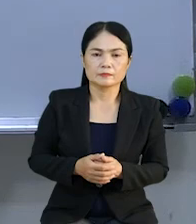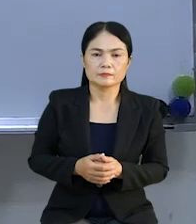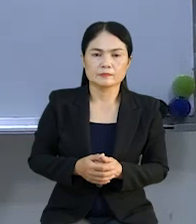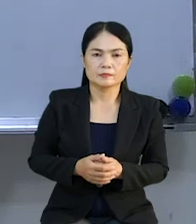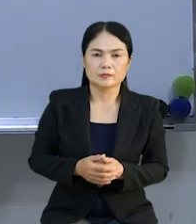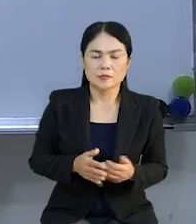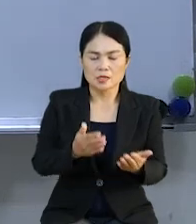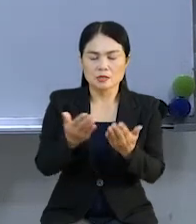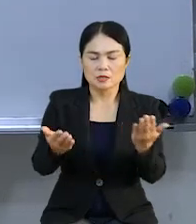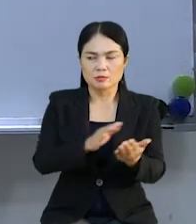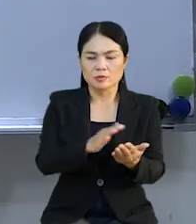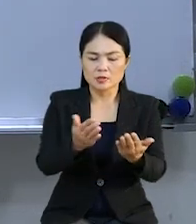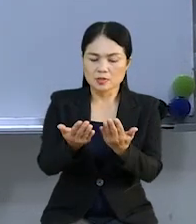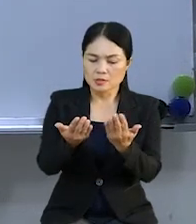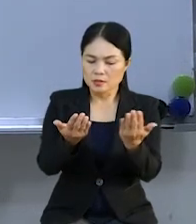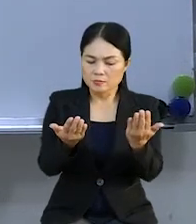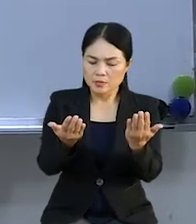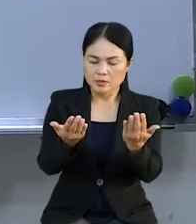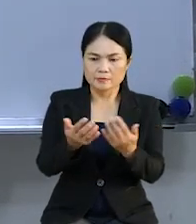កូនផ្ទៀងមើលសិនណាកូនណា